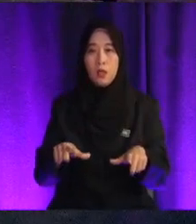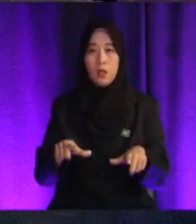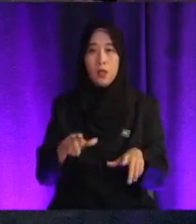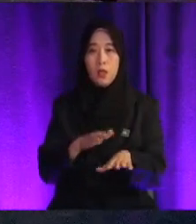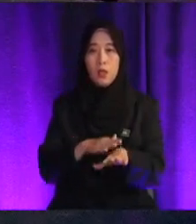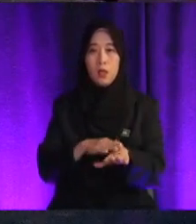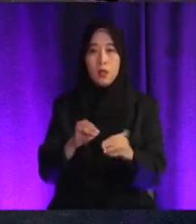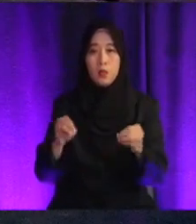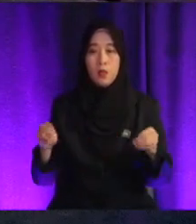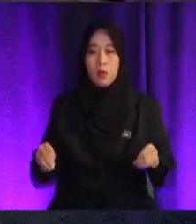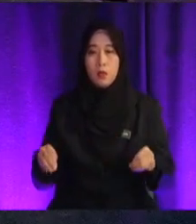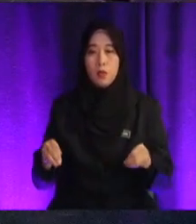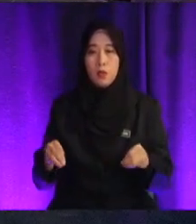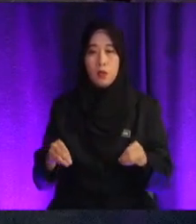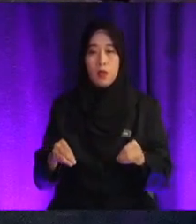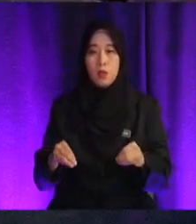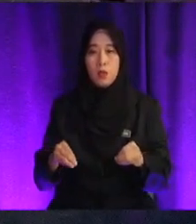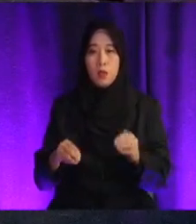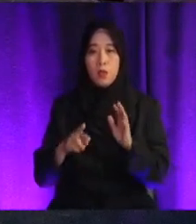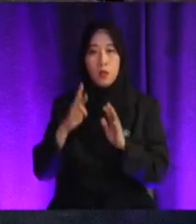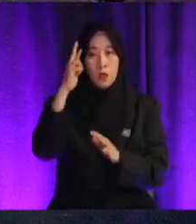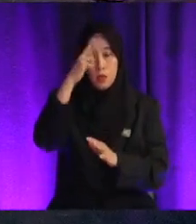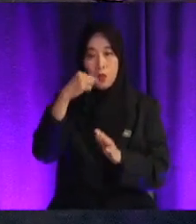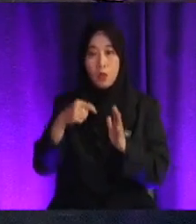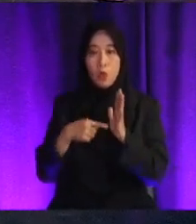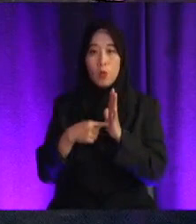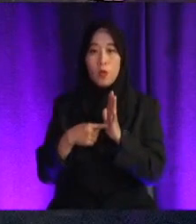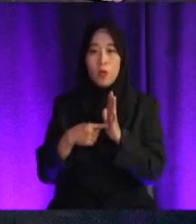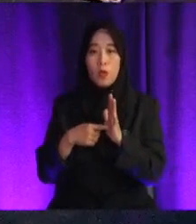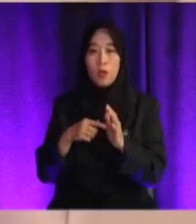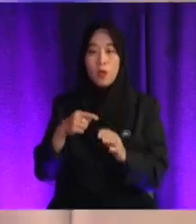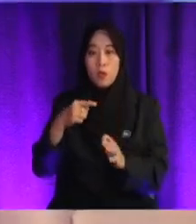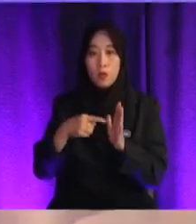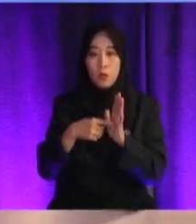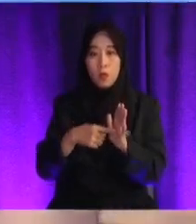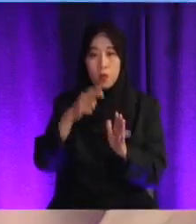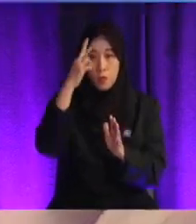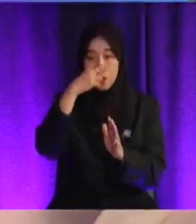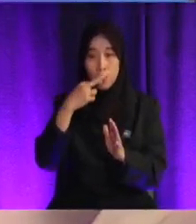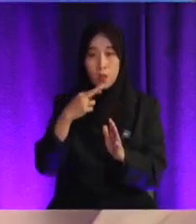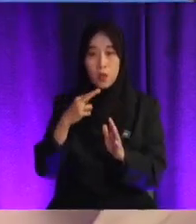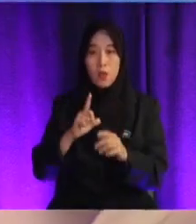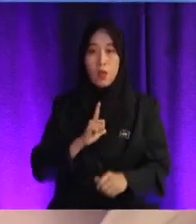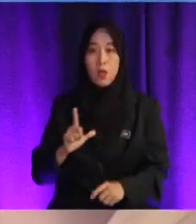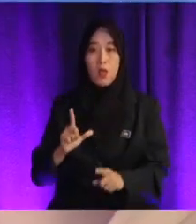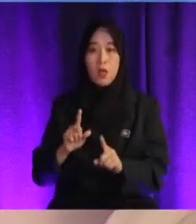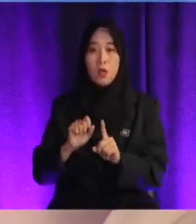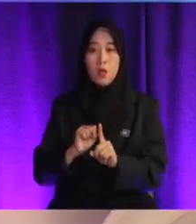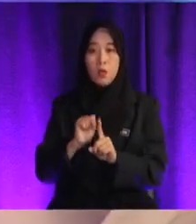dia rupa laras suhu yang sama di dalam gambar itu. Ni nampak?